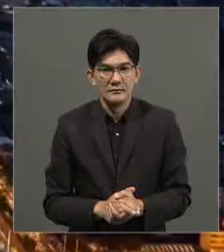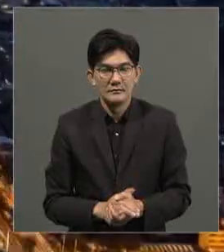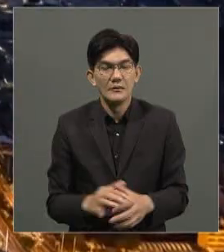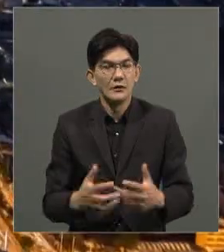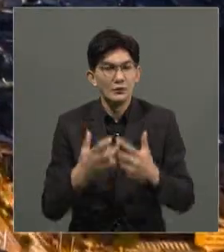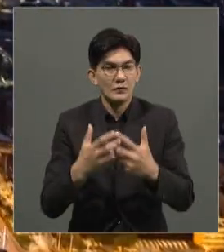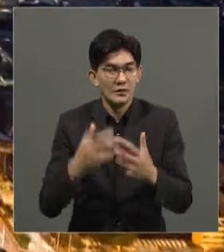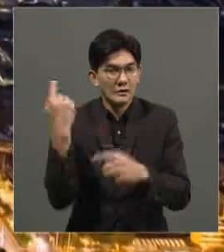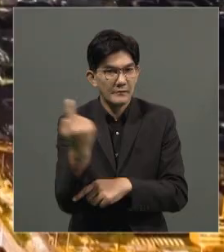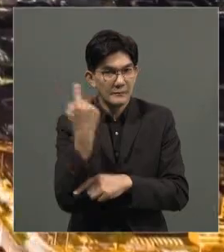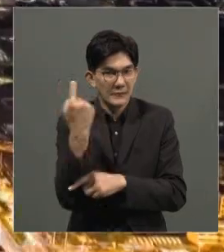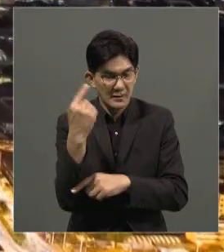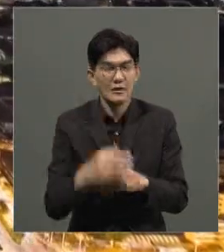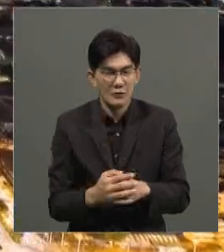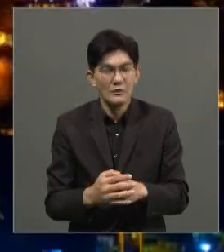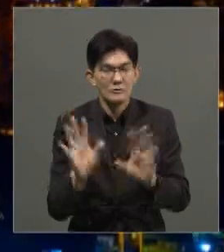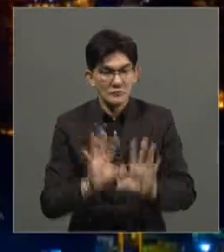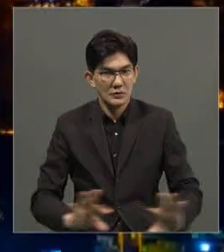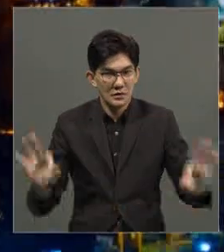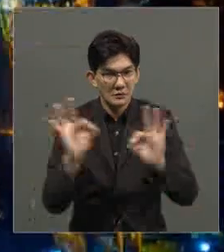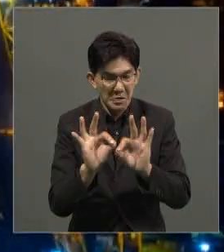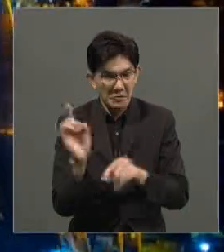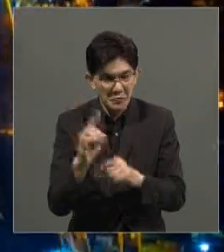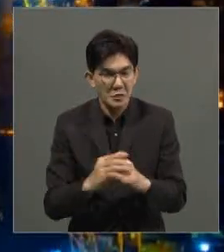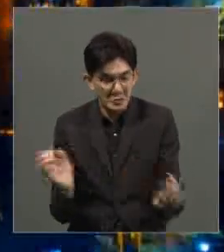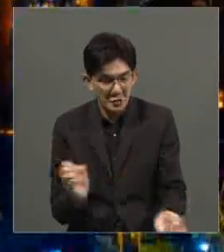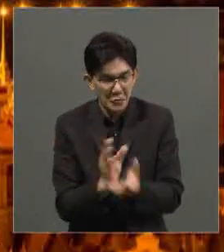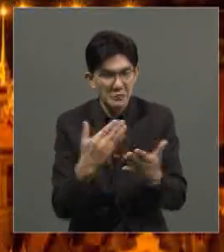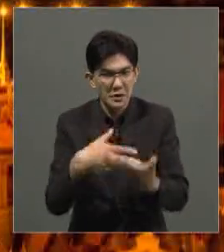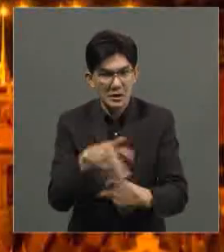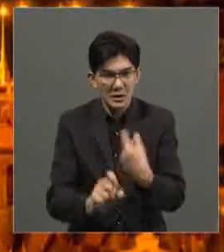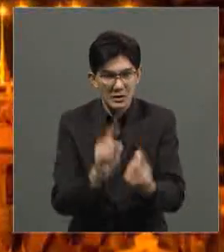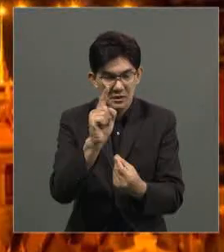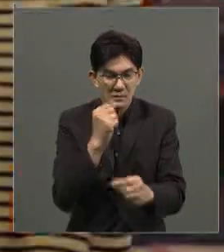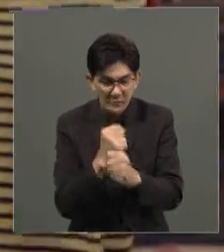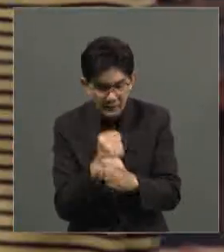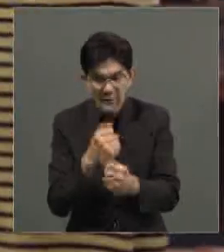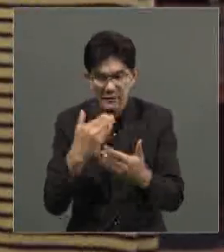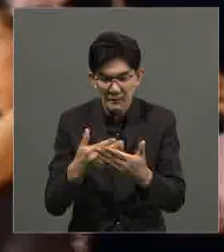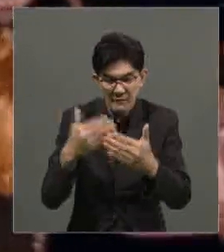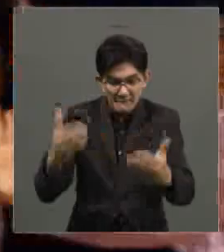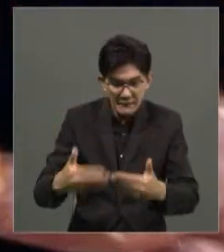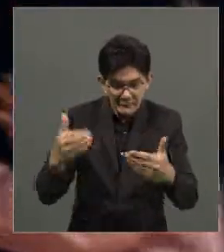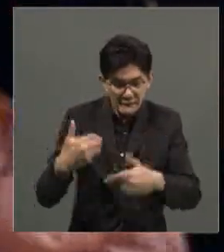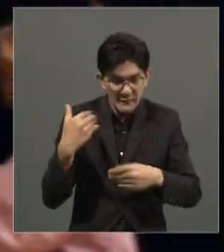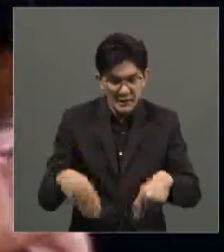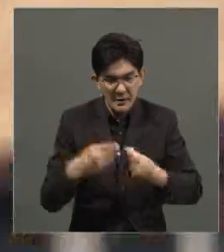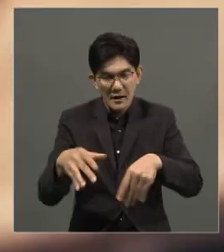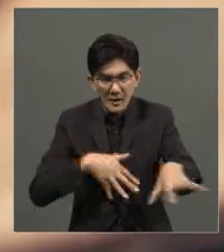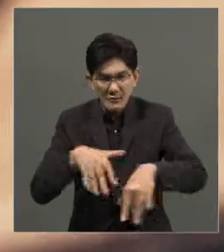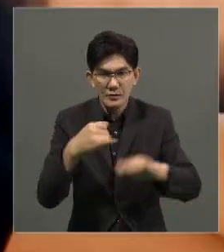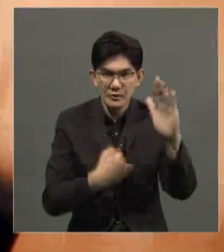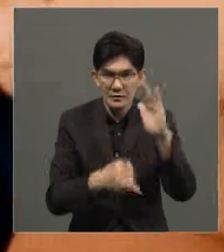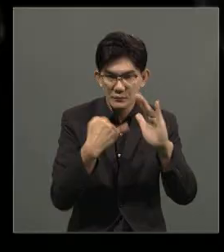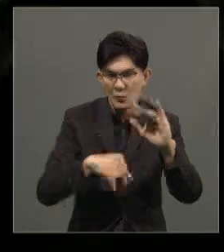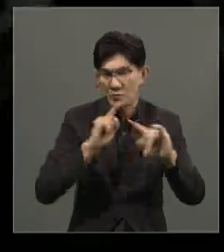ุตสาหกรรมการท่องเที่ยวถือเป็นเครื่องยนต์สำคัญที่สร้าง impact ทางเศรษฐกิจสร้างงานสร้างรายได้กระจายลงสู่ท้องถิ่นได้อย่างร